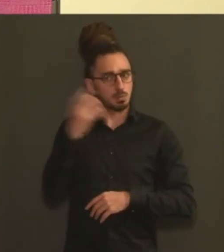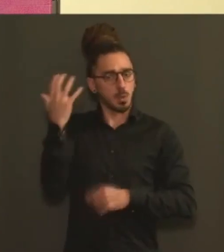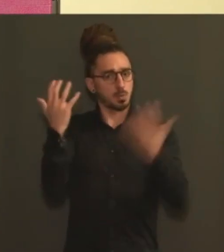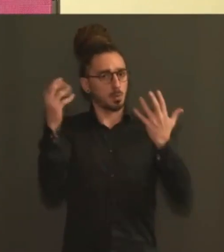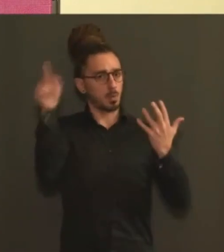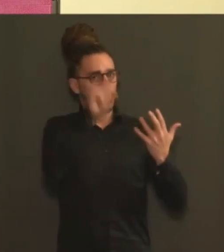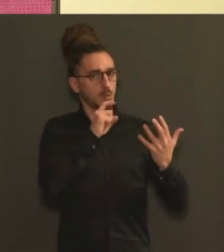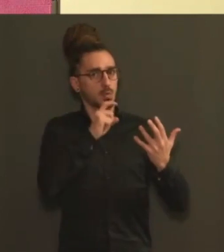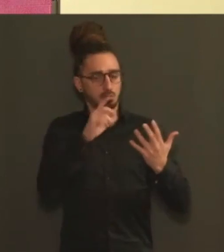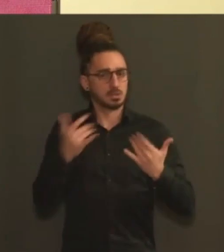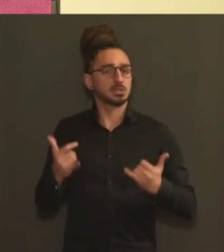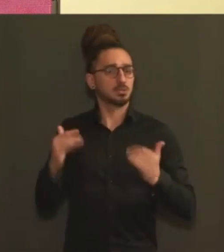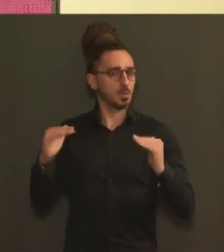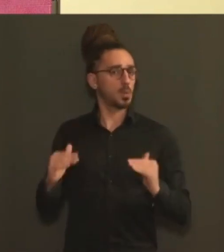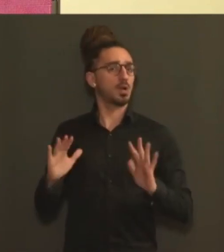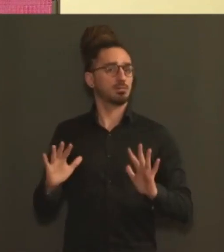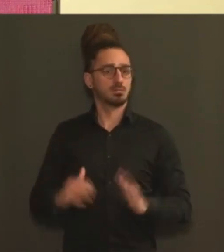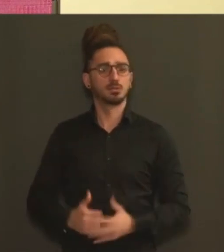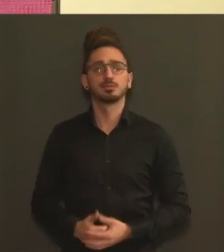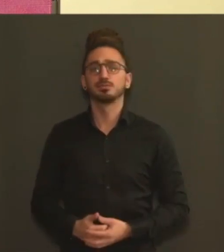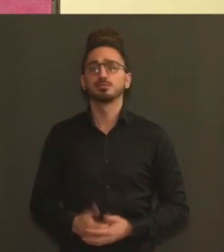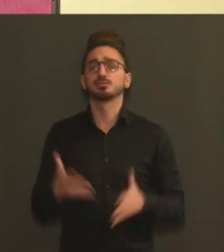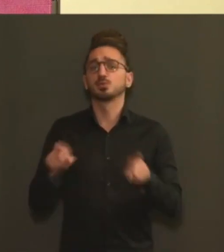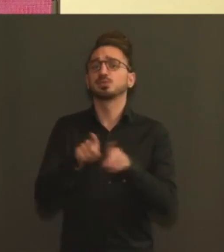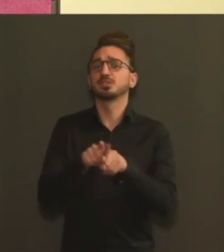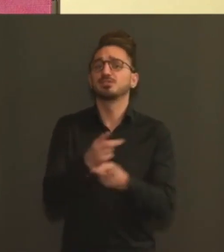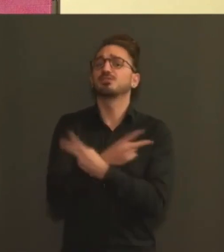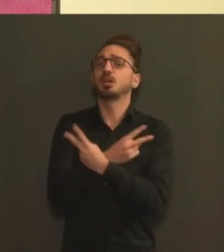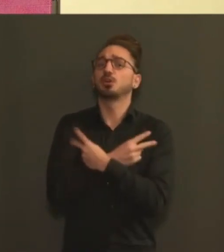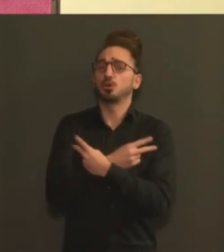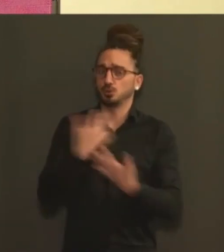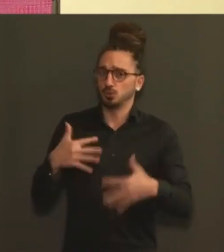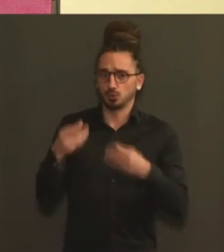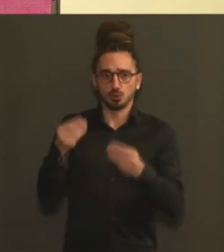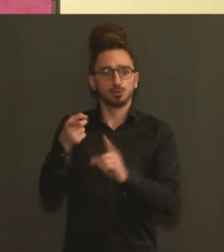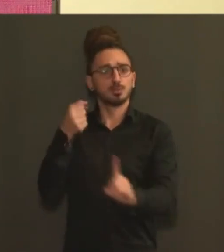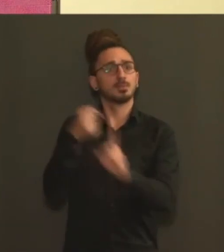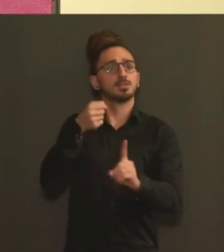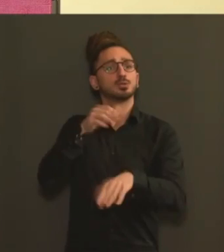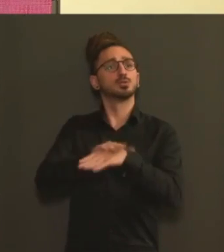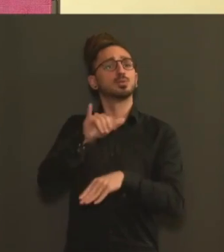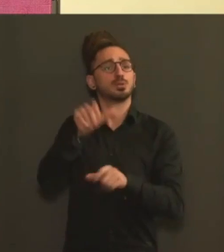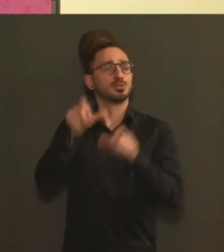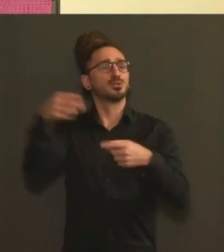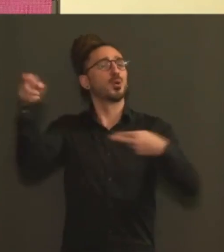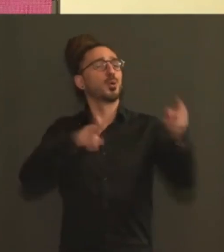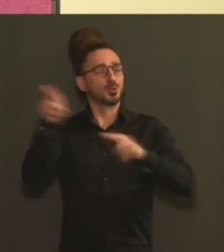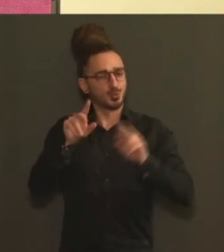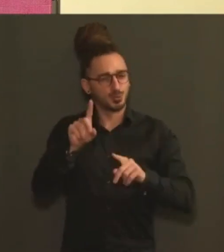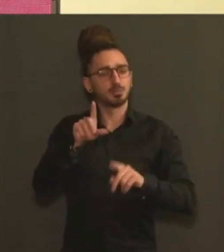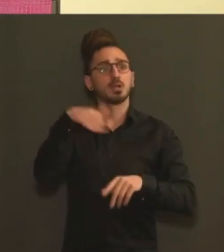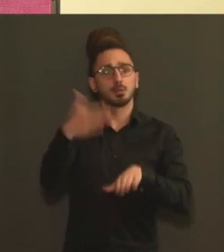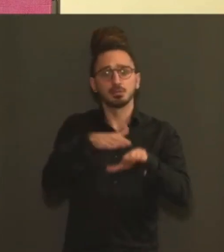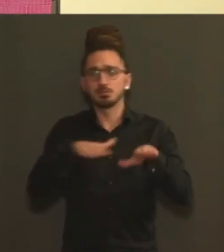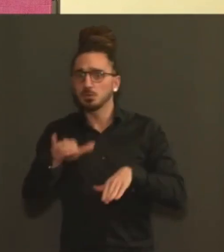parlant, l'impact des vacances de Noël en dehors de l'impact de retour des vacances semble avoir été peu important et que vous